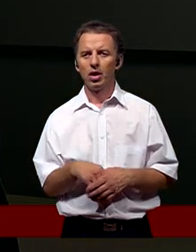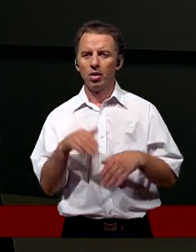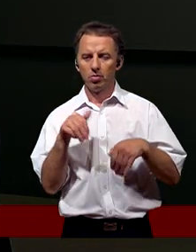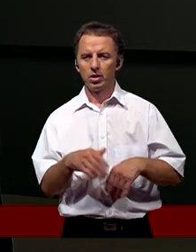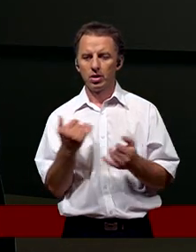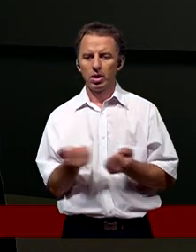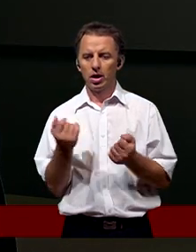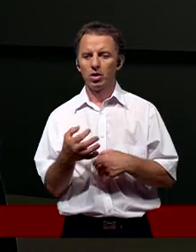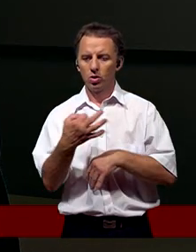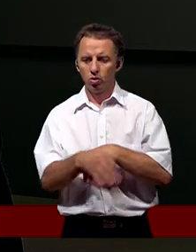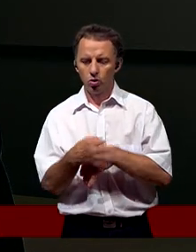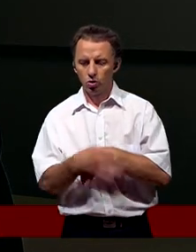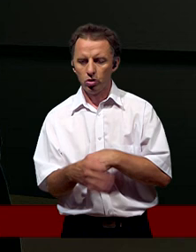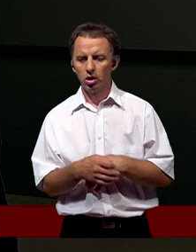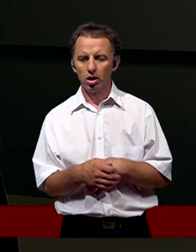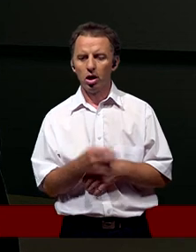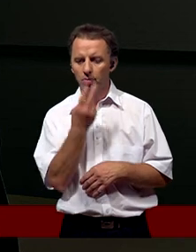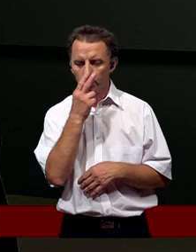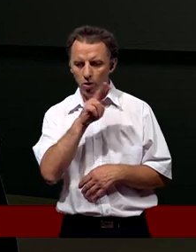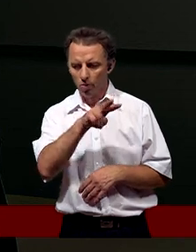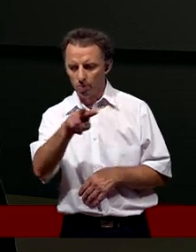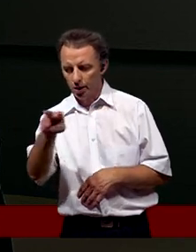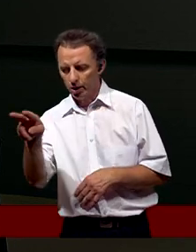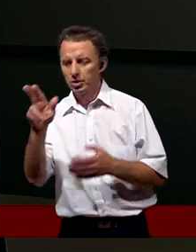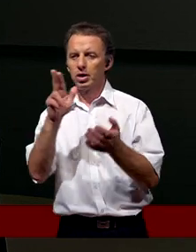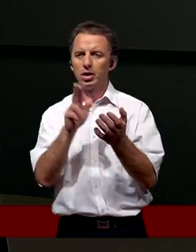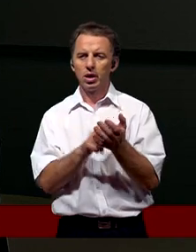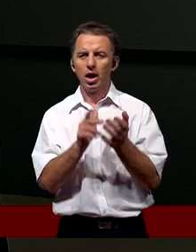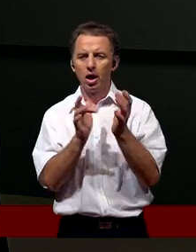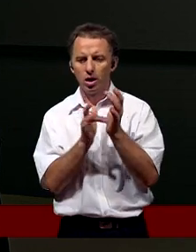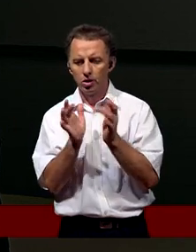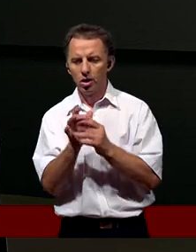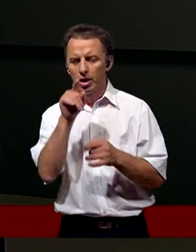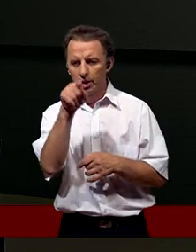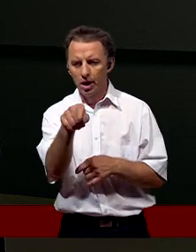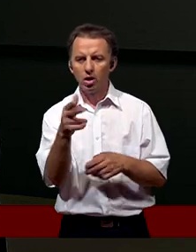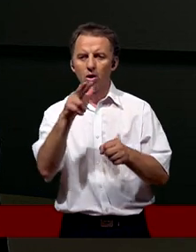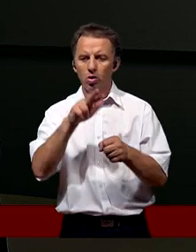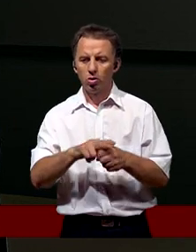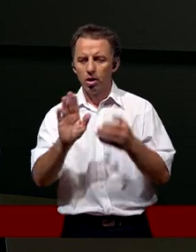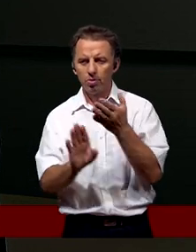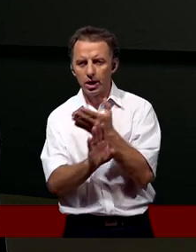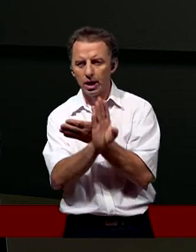Będziemy się starać podczas tego studium popatrzeć na Jezusa właśnie jako tego, który